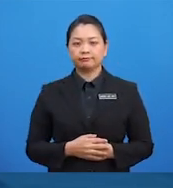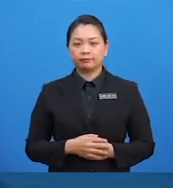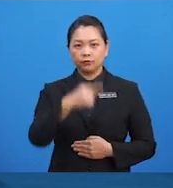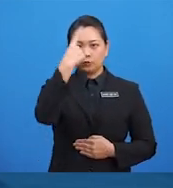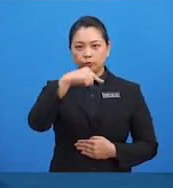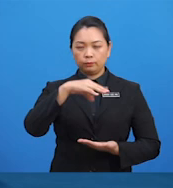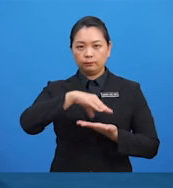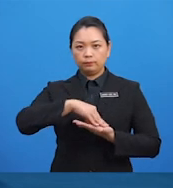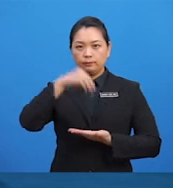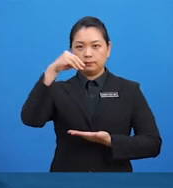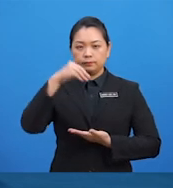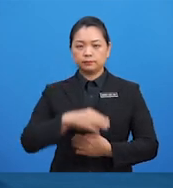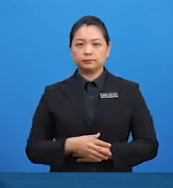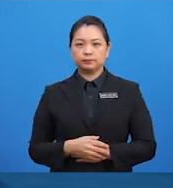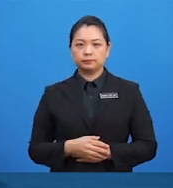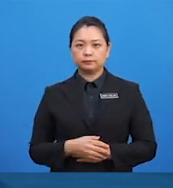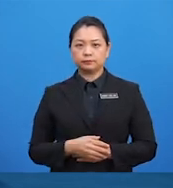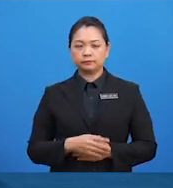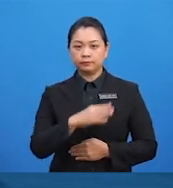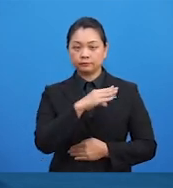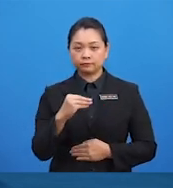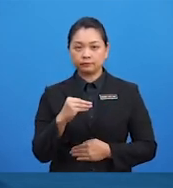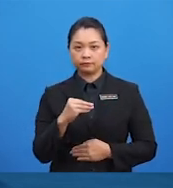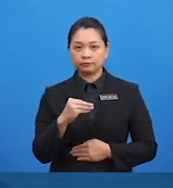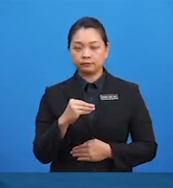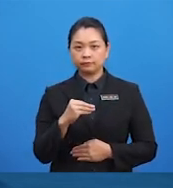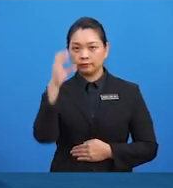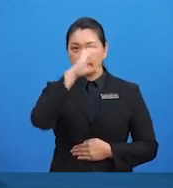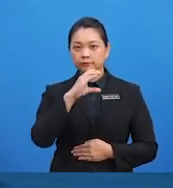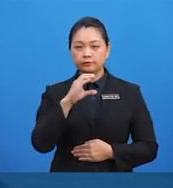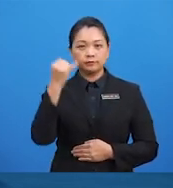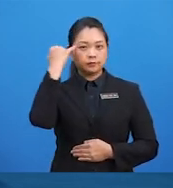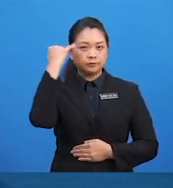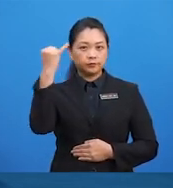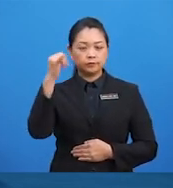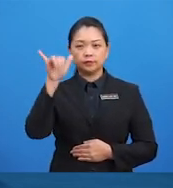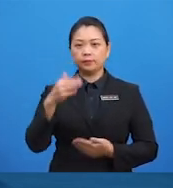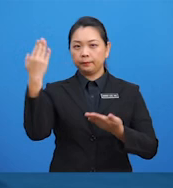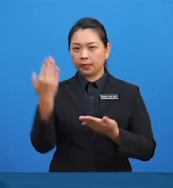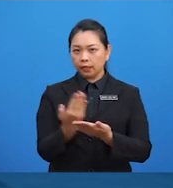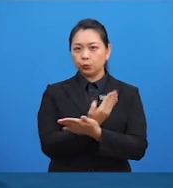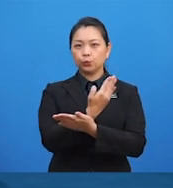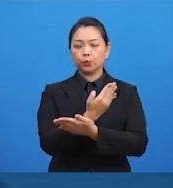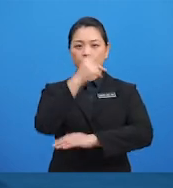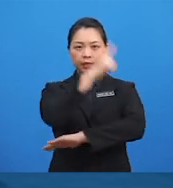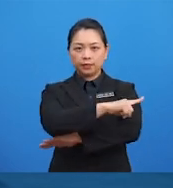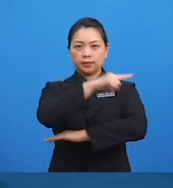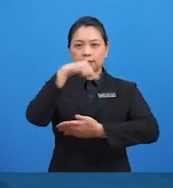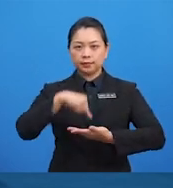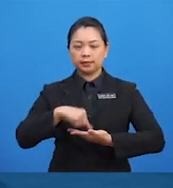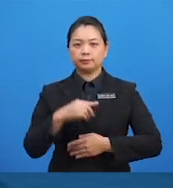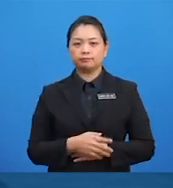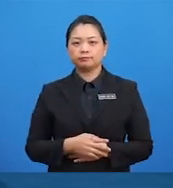untuk belajar dan menimba ilmu yang baharu pada hari ini.